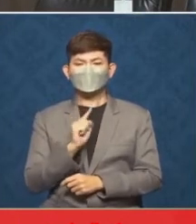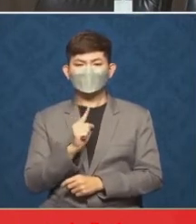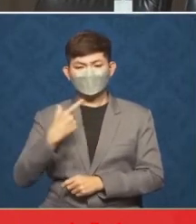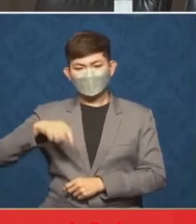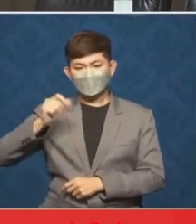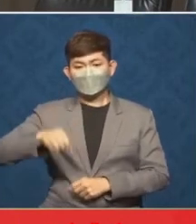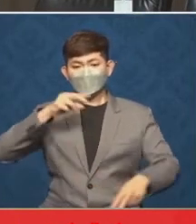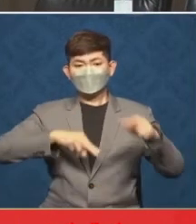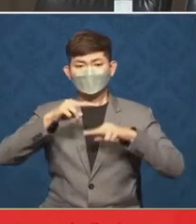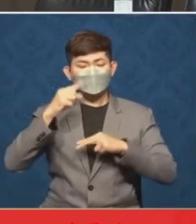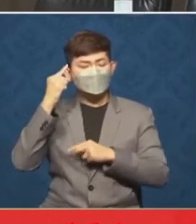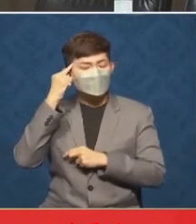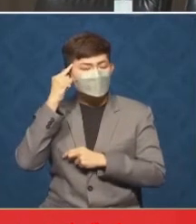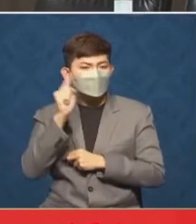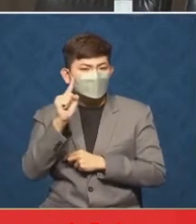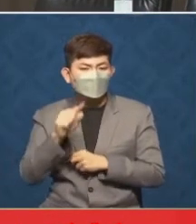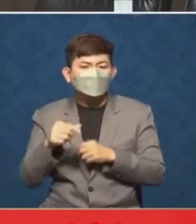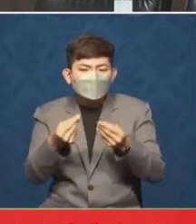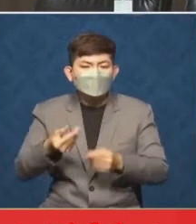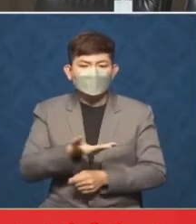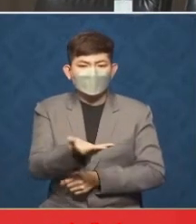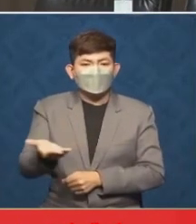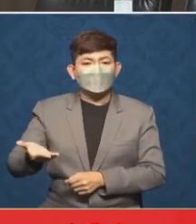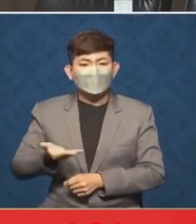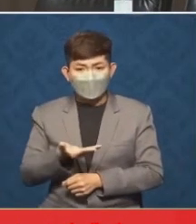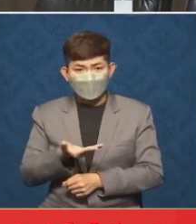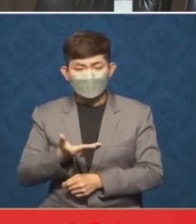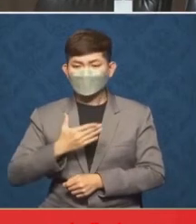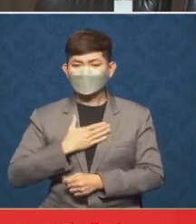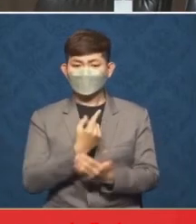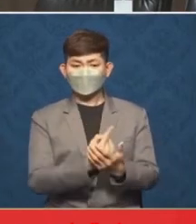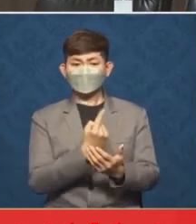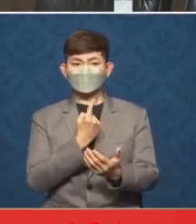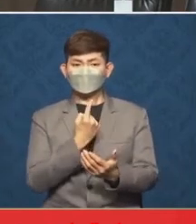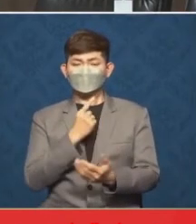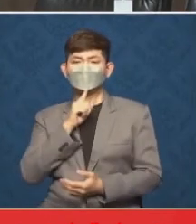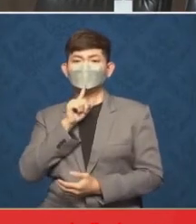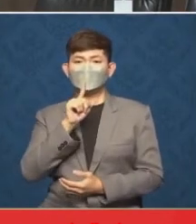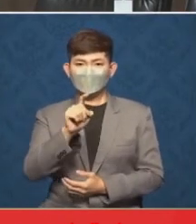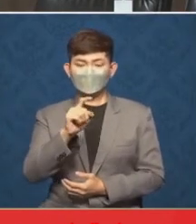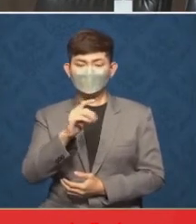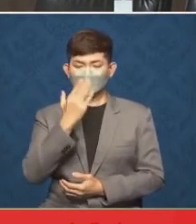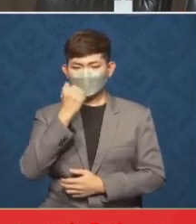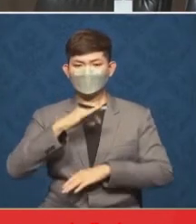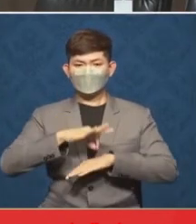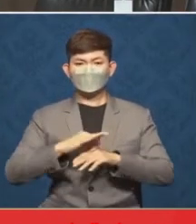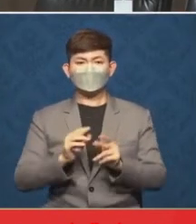เพียงหวังเพื่อให้สภาแห่งนี้นะครับผมเป็นตัวแทนของสภาเป็นกรรมธิการเนี่ยช่วยเข